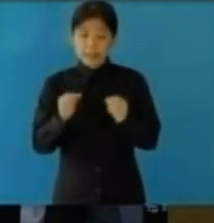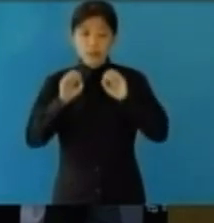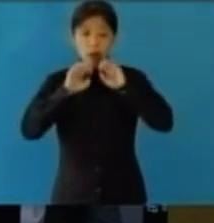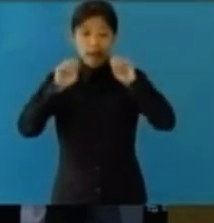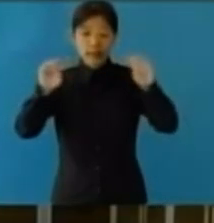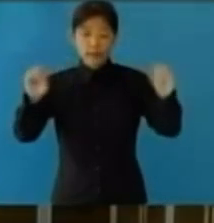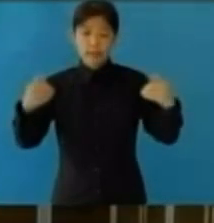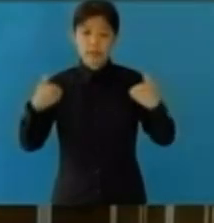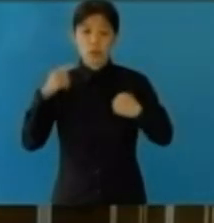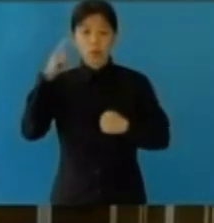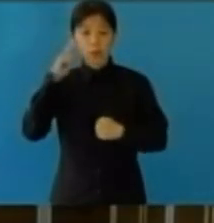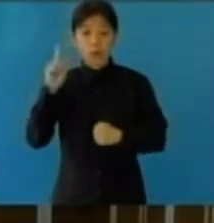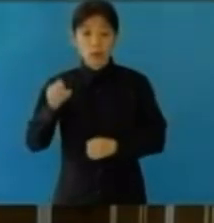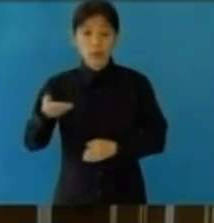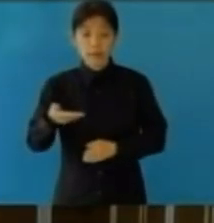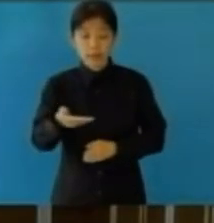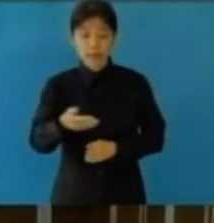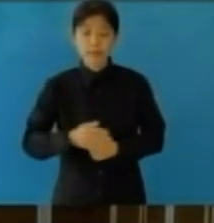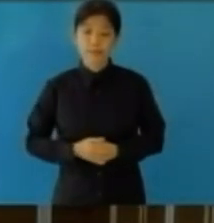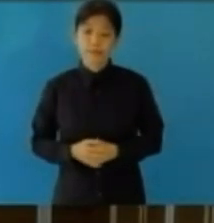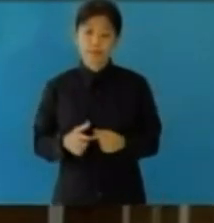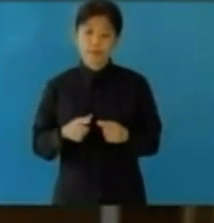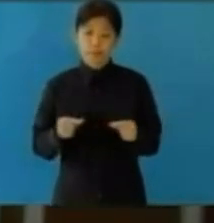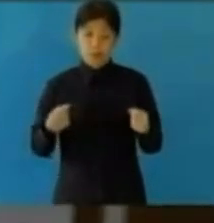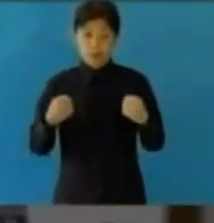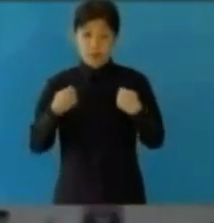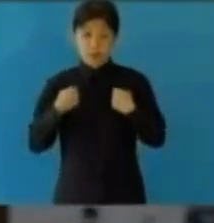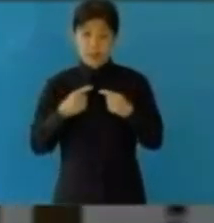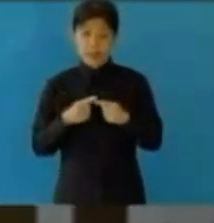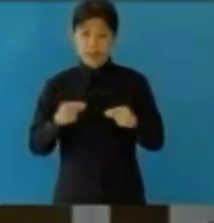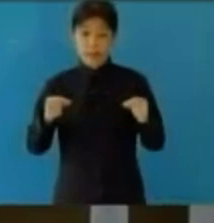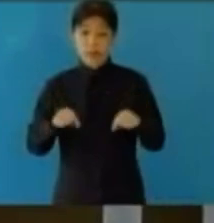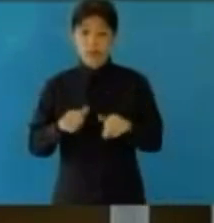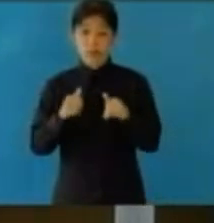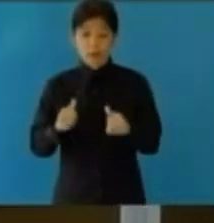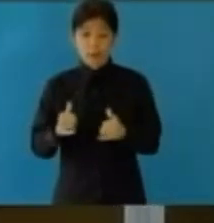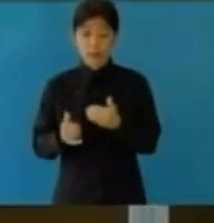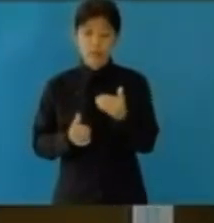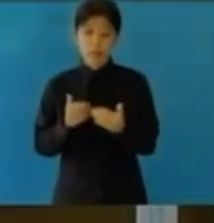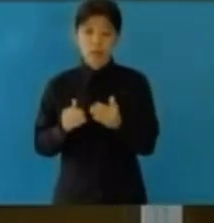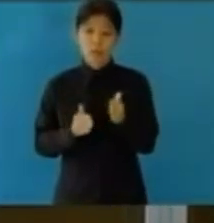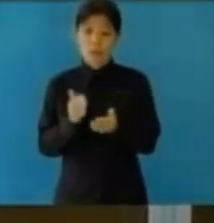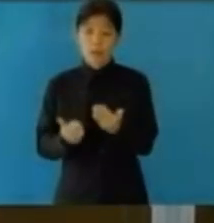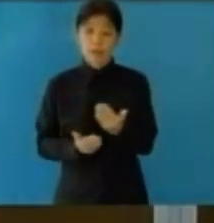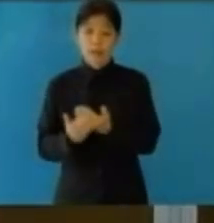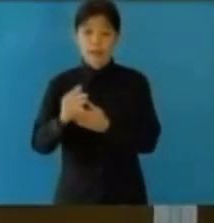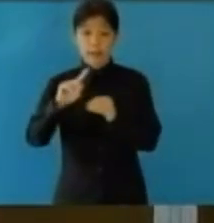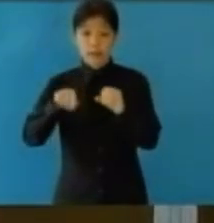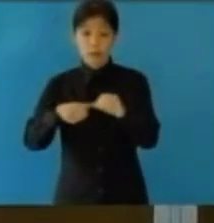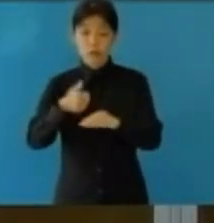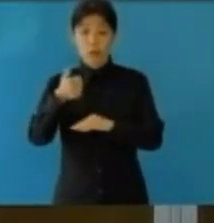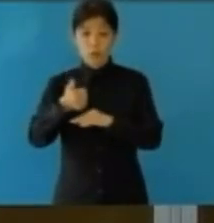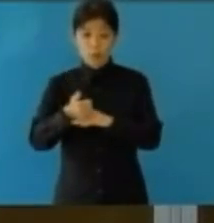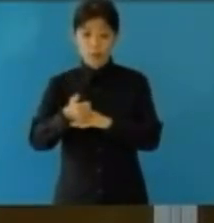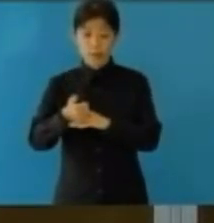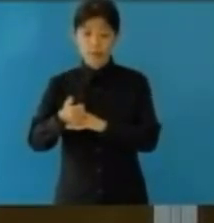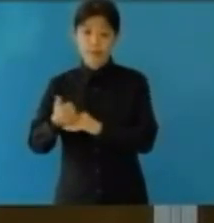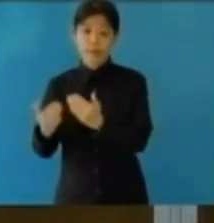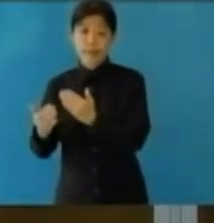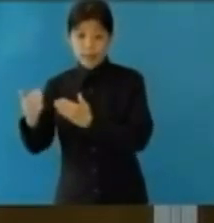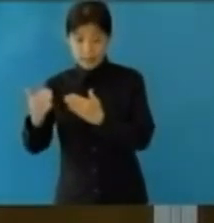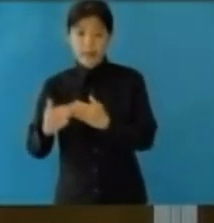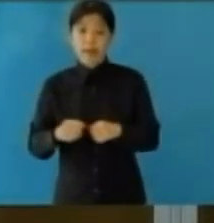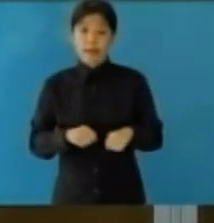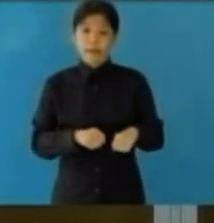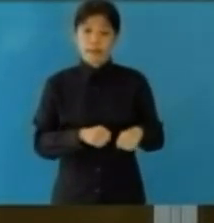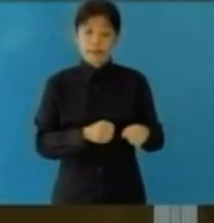か。 千代森国体全国障害者スポーツ大会局長。 両大会の各競技の